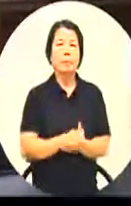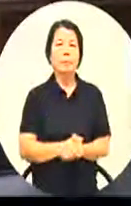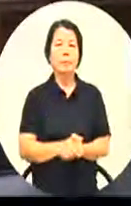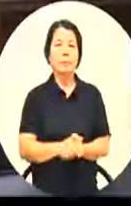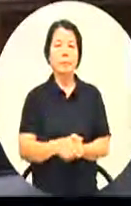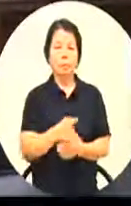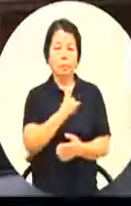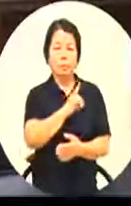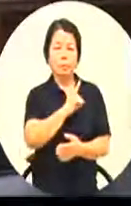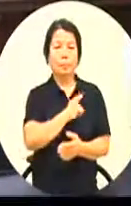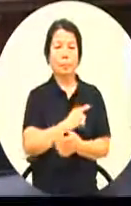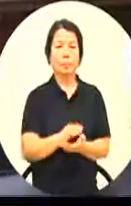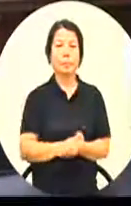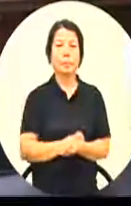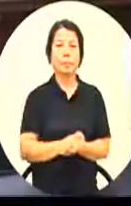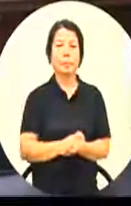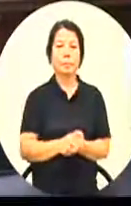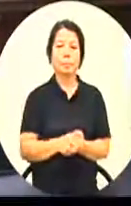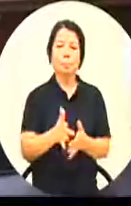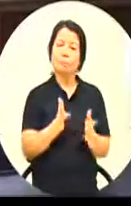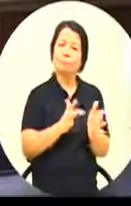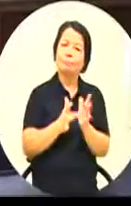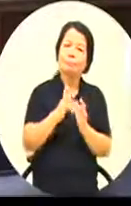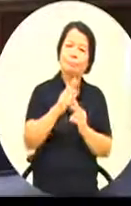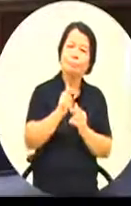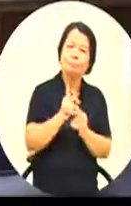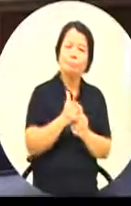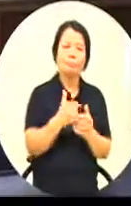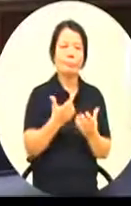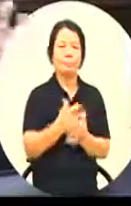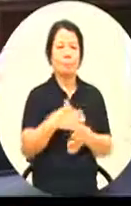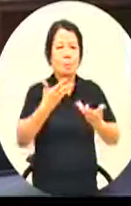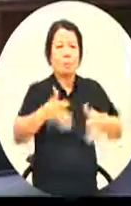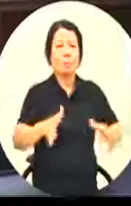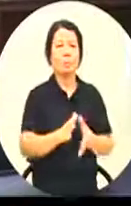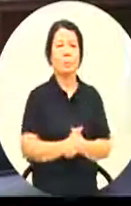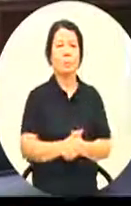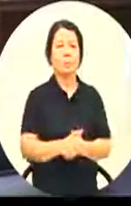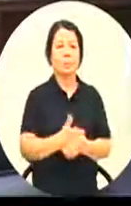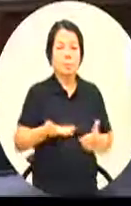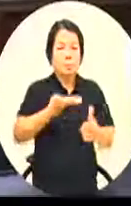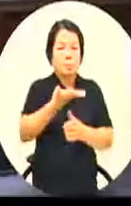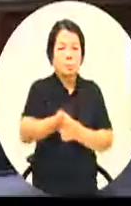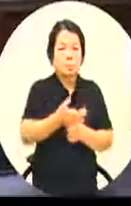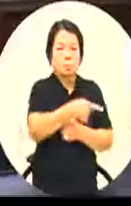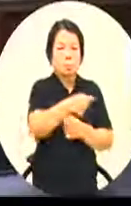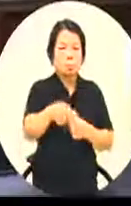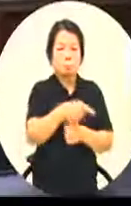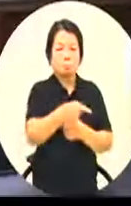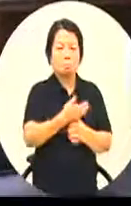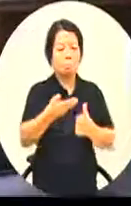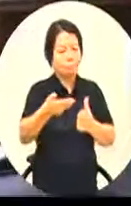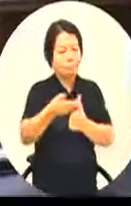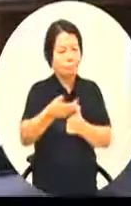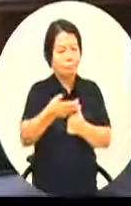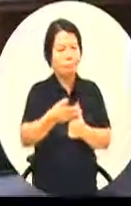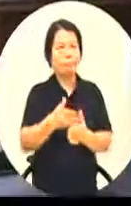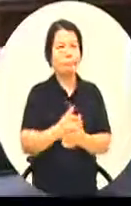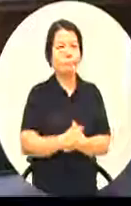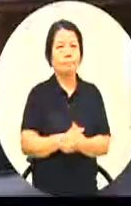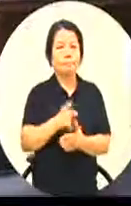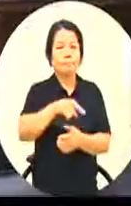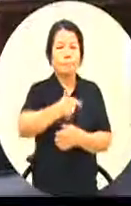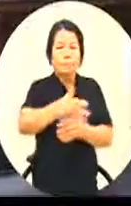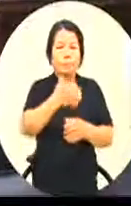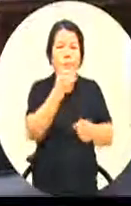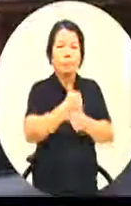们自己的流浪老师已经很多了。啊，这部分是不是可以给他们更多一个进修的机会？然后呢，然后给他们一个工